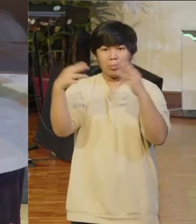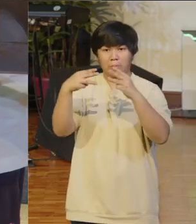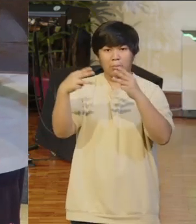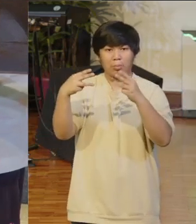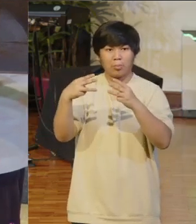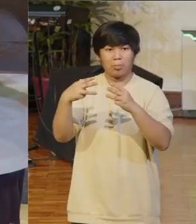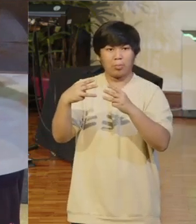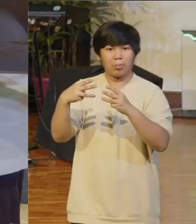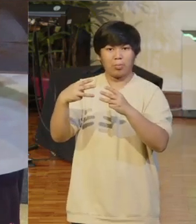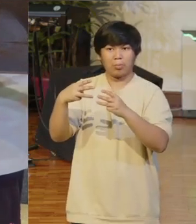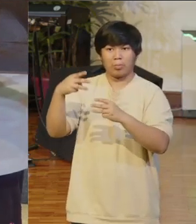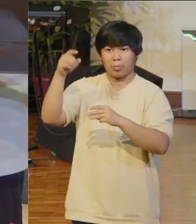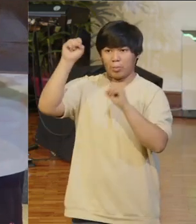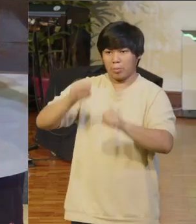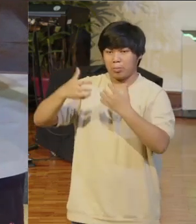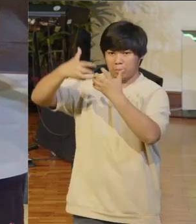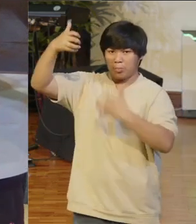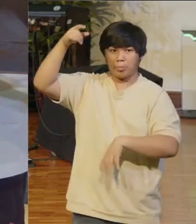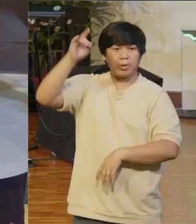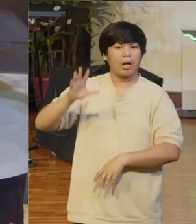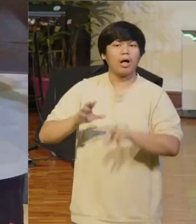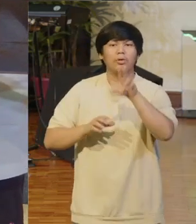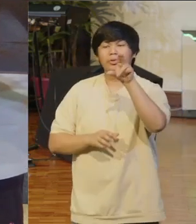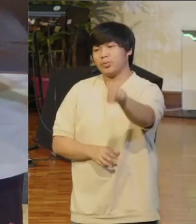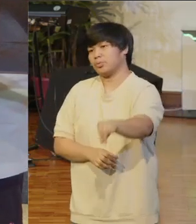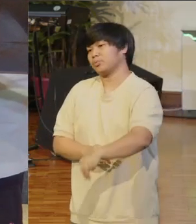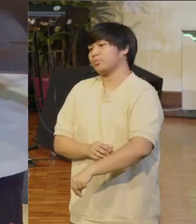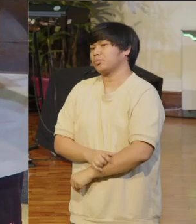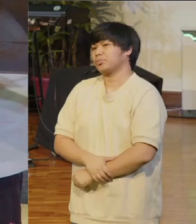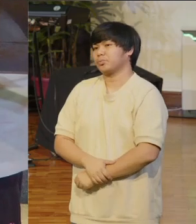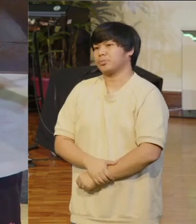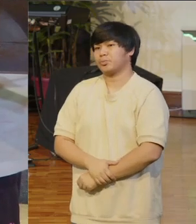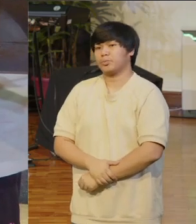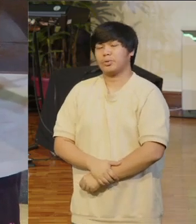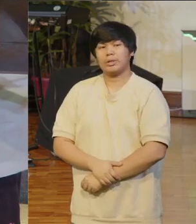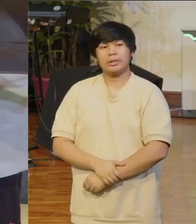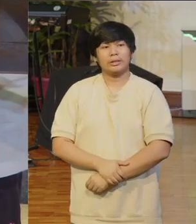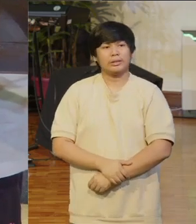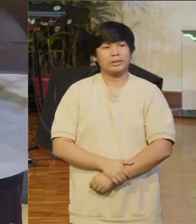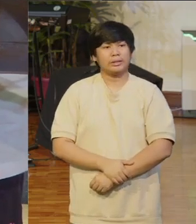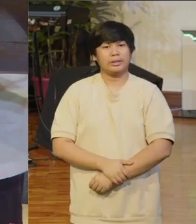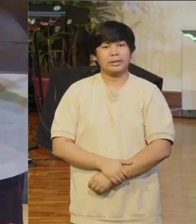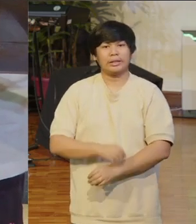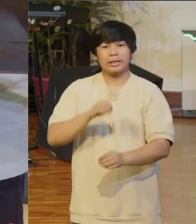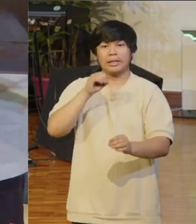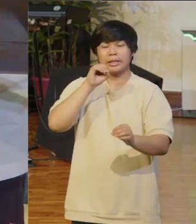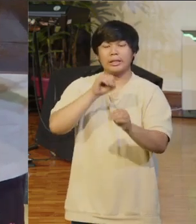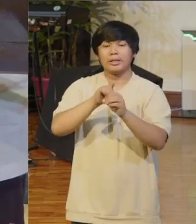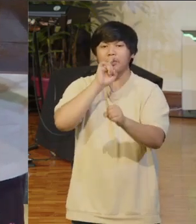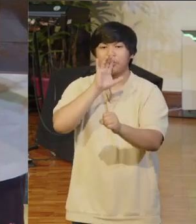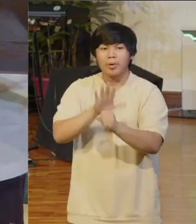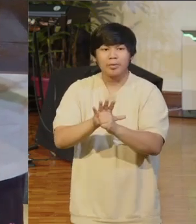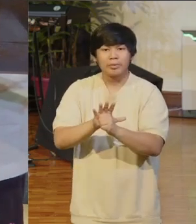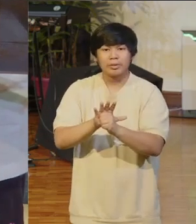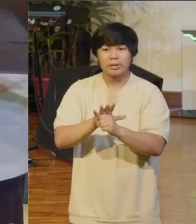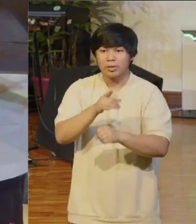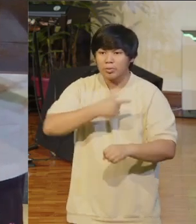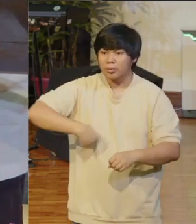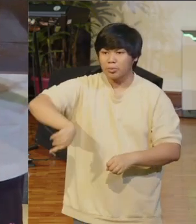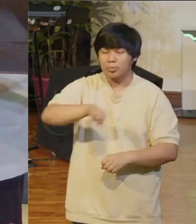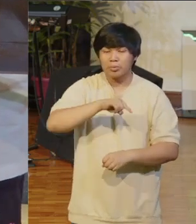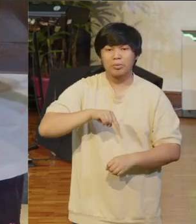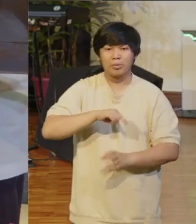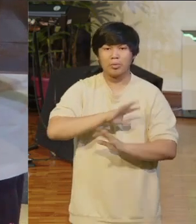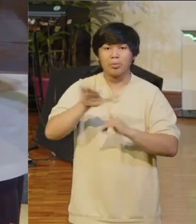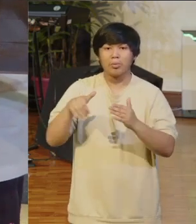Rhetorical po yung question. Ang sagot po, no. As it is written, for your sake we are being killed all the day long, we are regarded as sheep